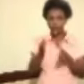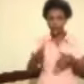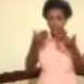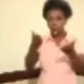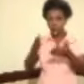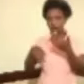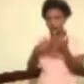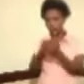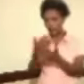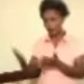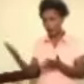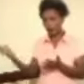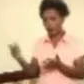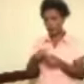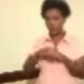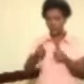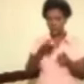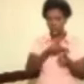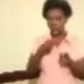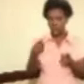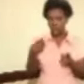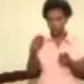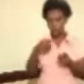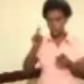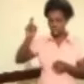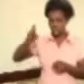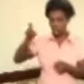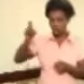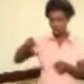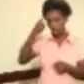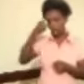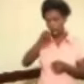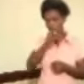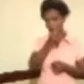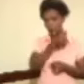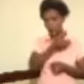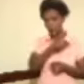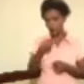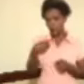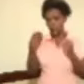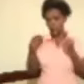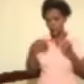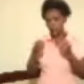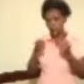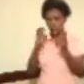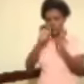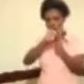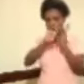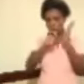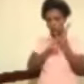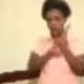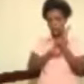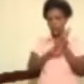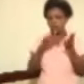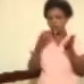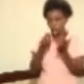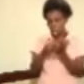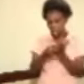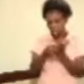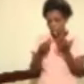toute bagaille. Mais nous avons nécessité pour nous avoir un État gestionnaire, pour nous avoir un État